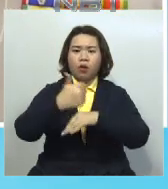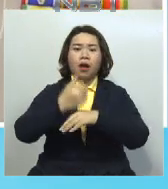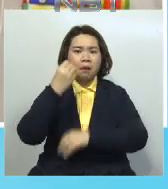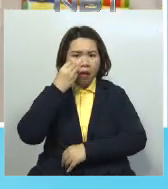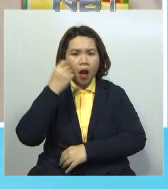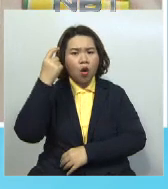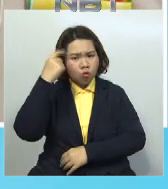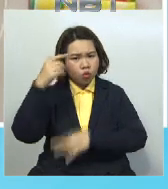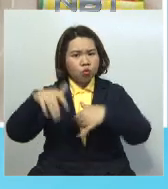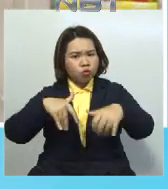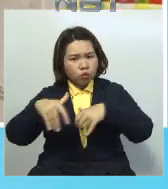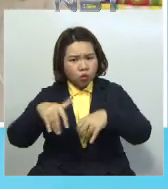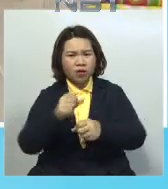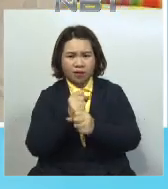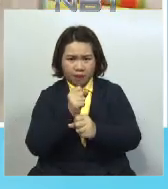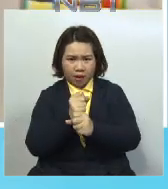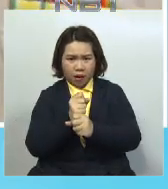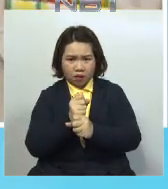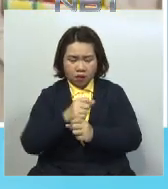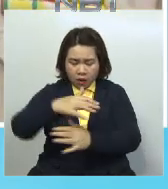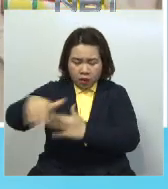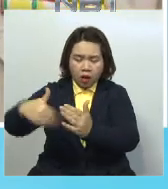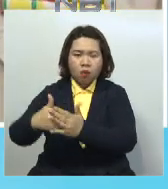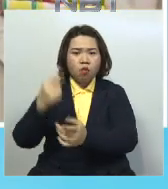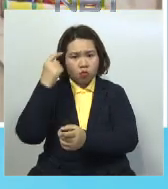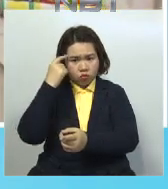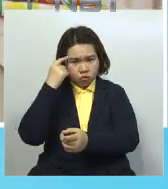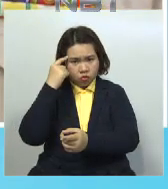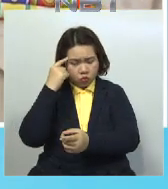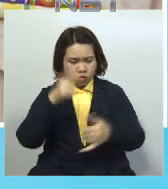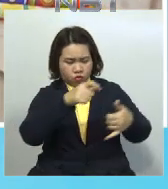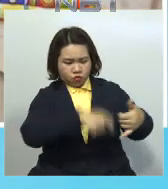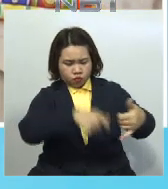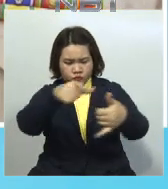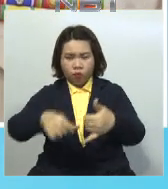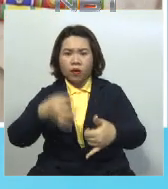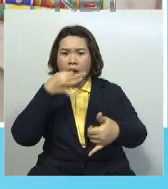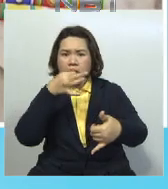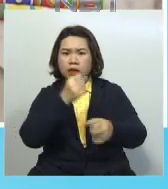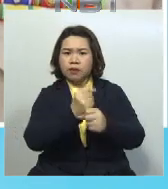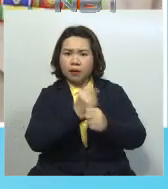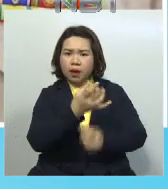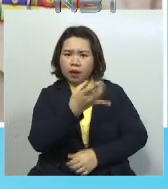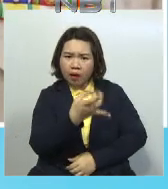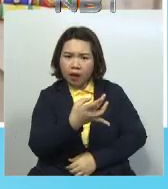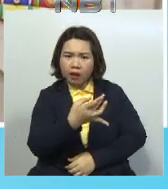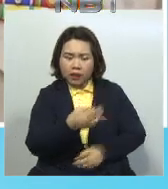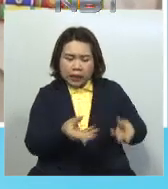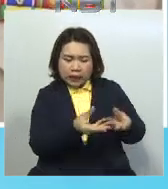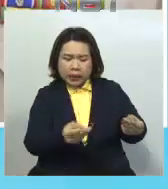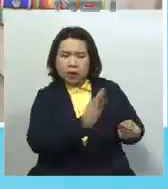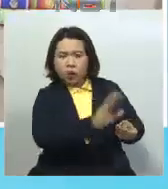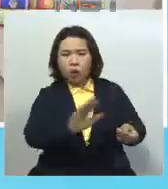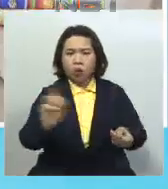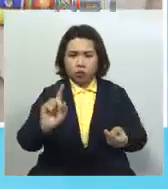งอยู่ในพื้นที่กำนันผู้ใหญ่บ้านทุกคนน่ะต้องรู้ว่าลูกบ้านแต่ละคนมีอาชีพอะไรมีพื้นที่ตรงไหนยังไงบ้างนะครับ